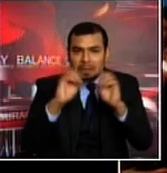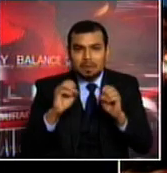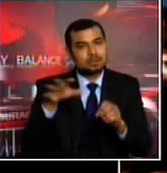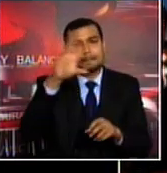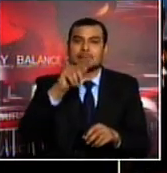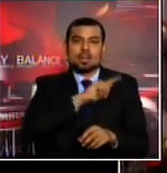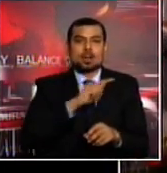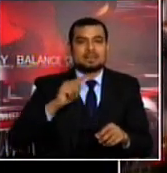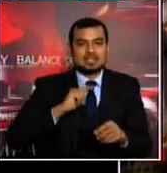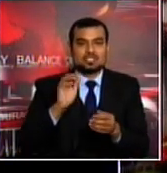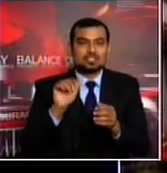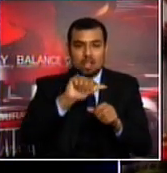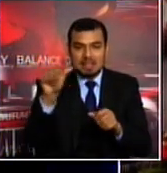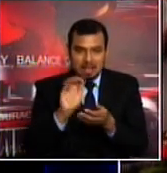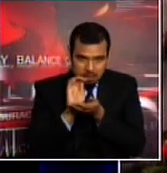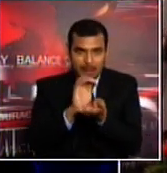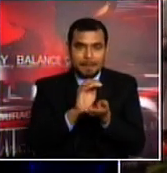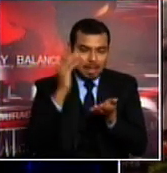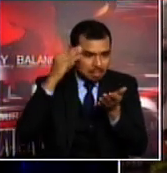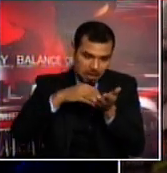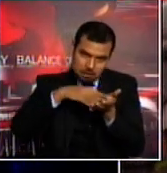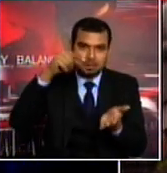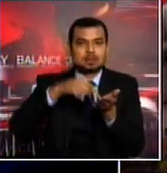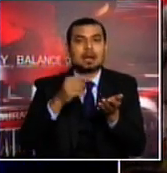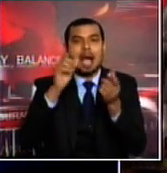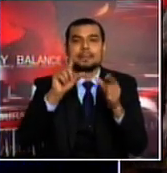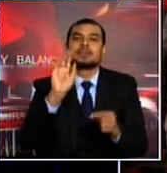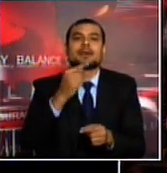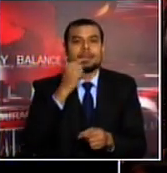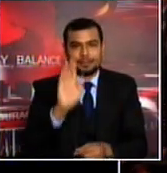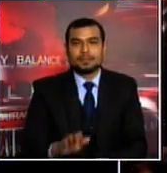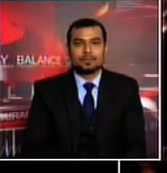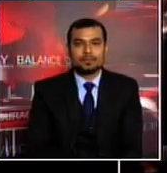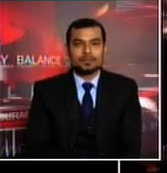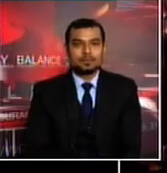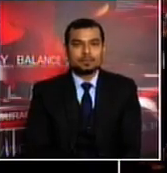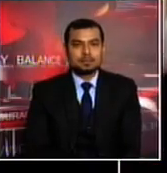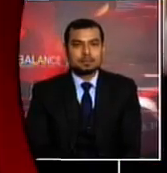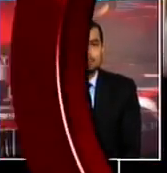कर्मचारीले जनताको सेवामा केन्द्रित हुनुपर्ने उहाँको भनाइ छ।